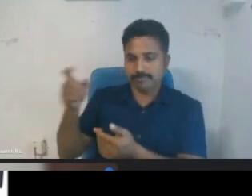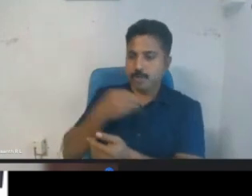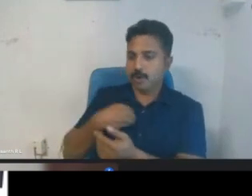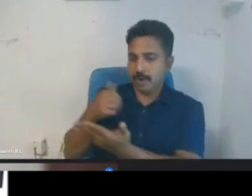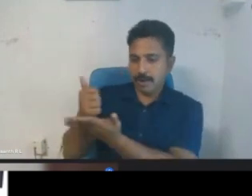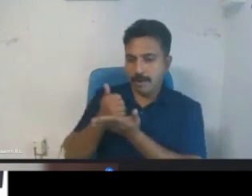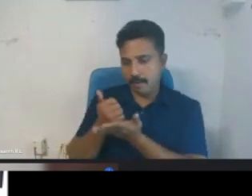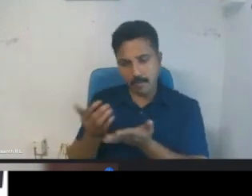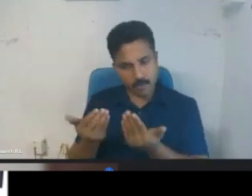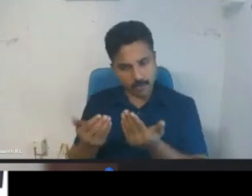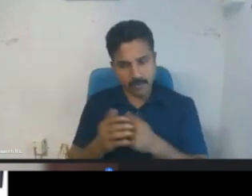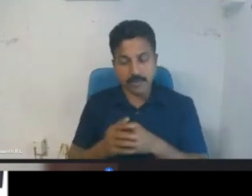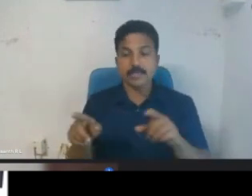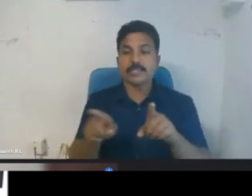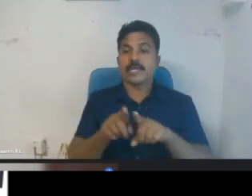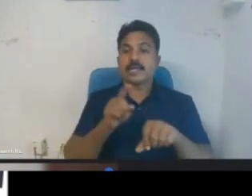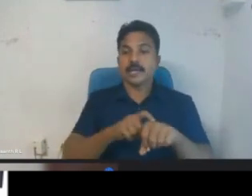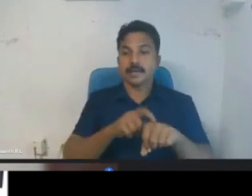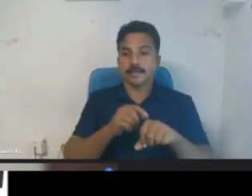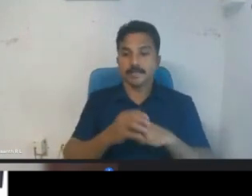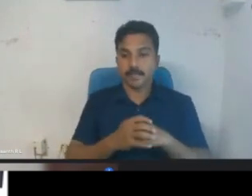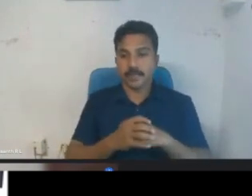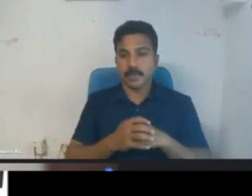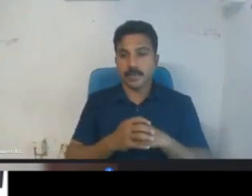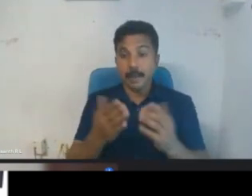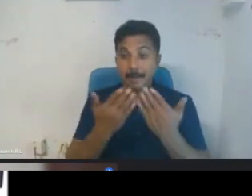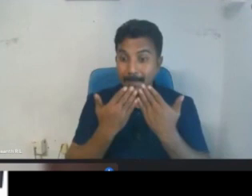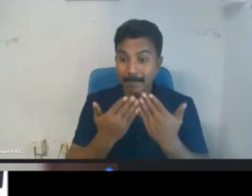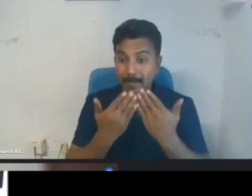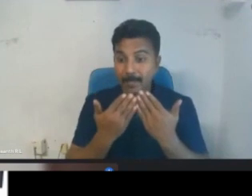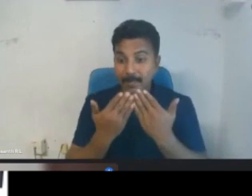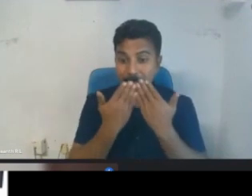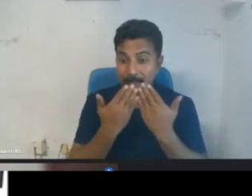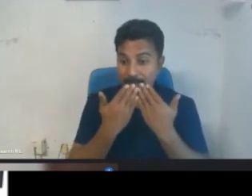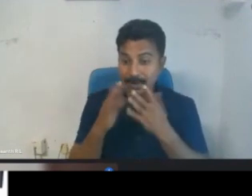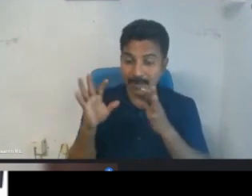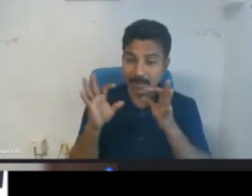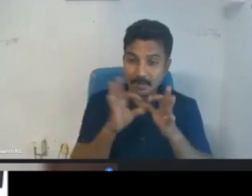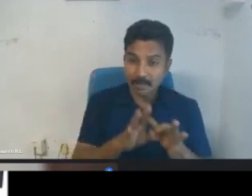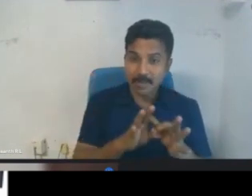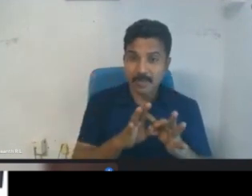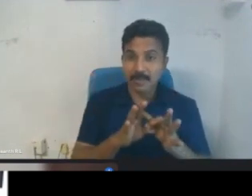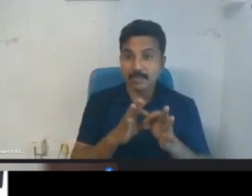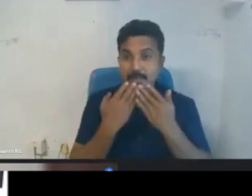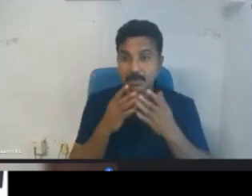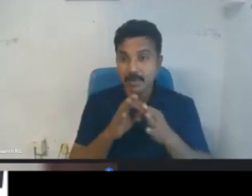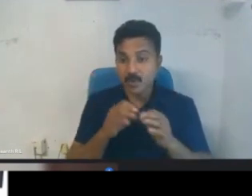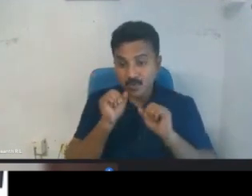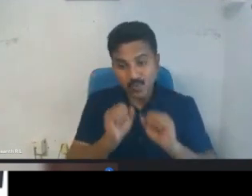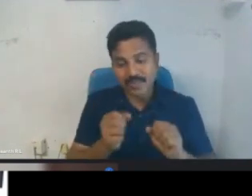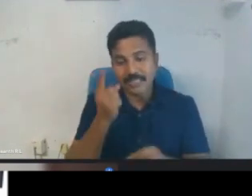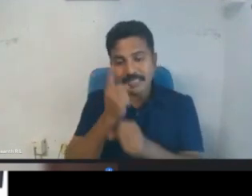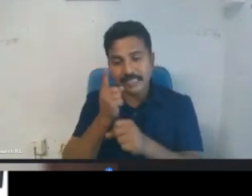സഹായിക്കാനായിട്ട് കഴിയും. അതുപോലെ തന്നെ നിങ്ങളുടെ കുട്ടിയെ അക്കാദമിക്കായിട്ട്, അതായത് ഇപ്പോൾ പഠനപരമായിട്ട് നിങ്ങൾ സഹായിക്കുന്നതിനായിട്ട്